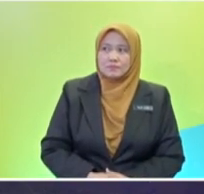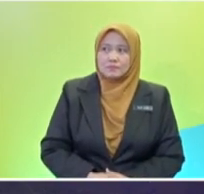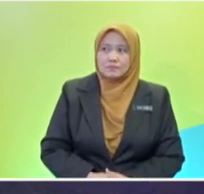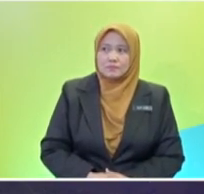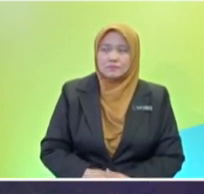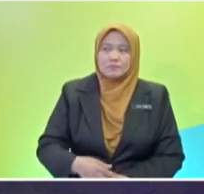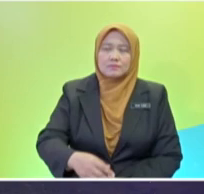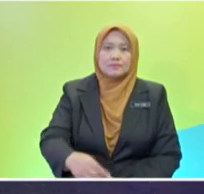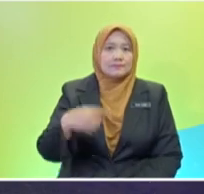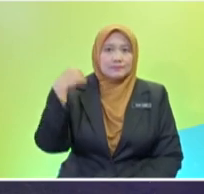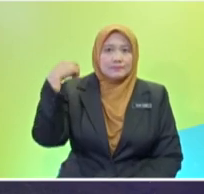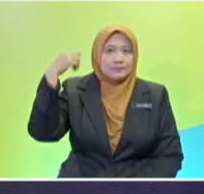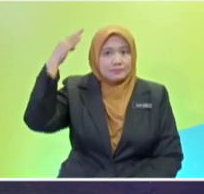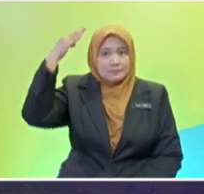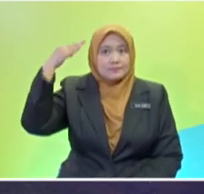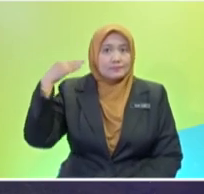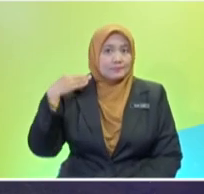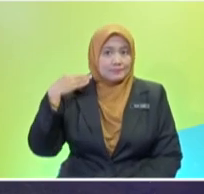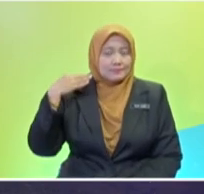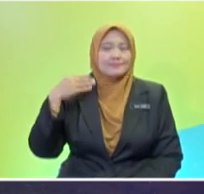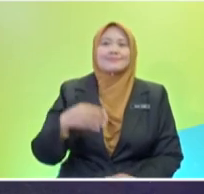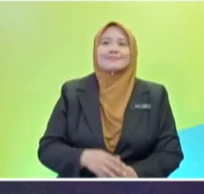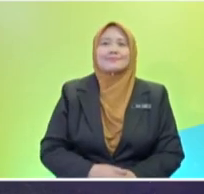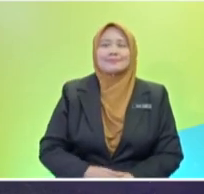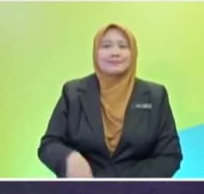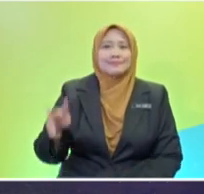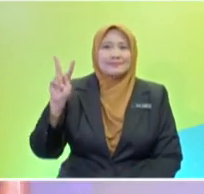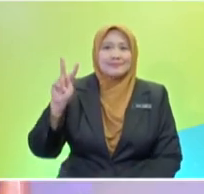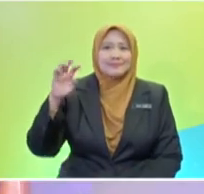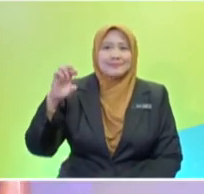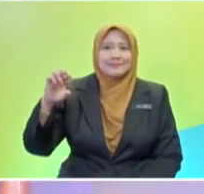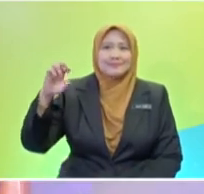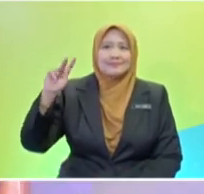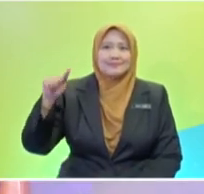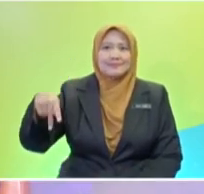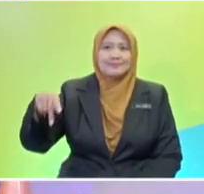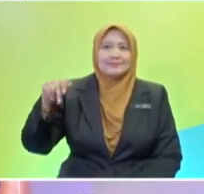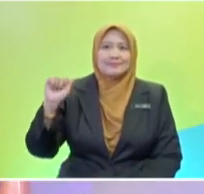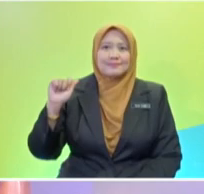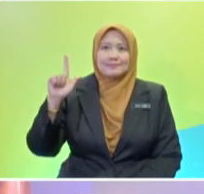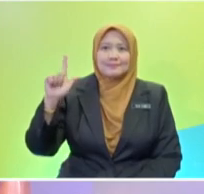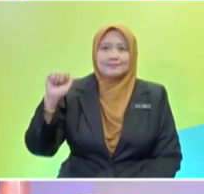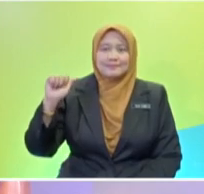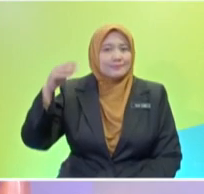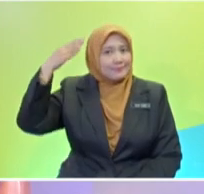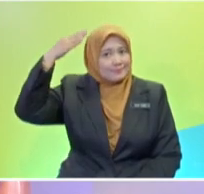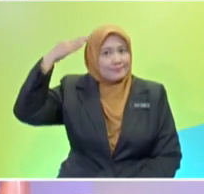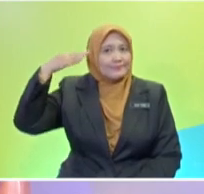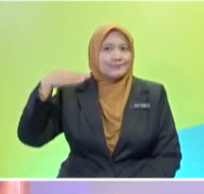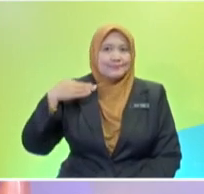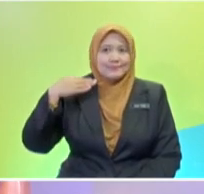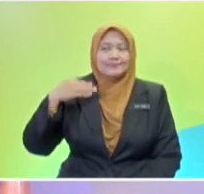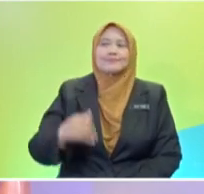adalah bagian betul ini adalah bahagia yang kita sebutkan sebagai kepala